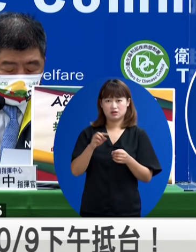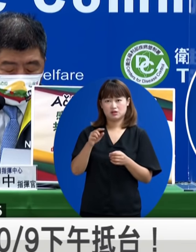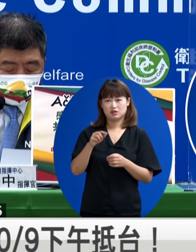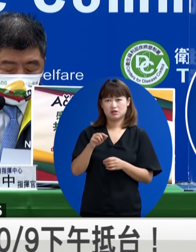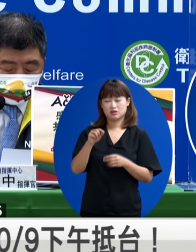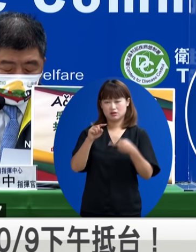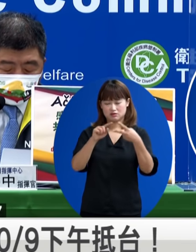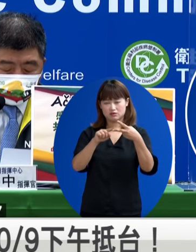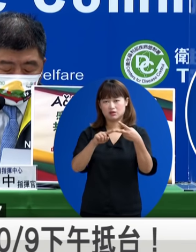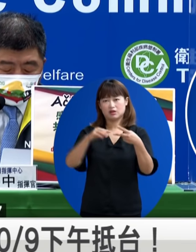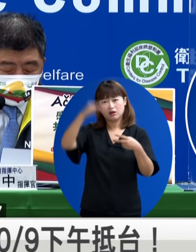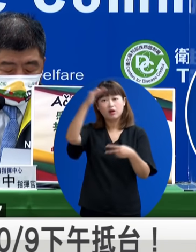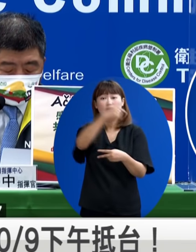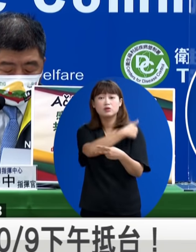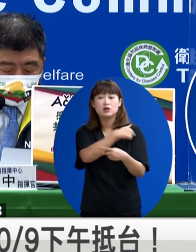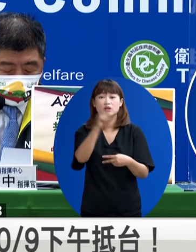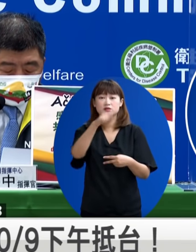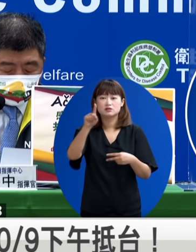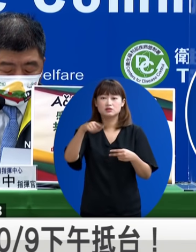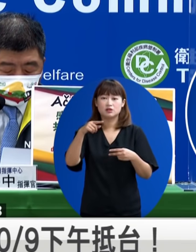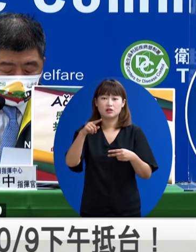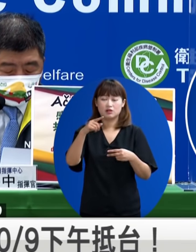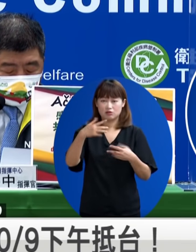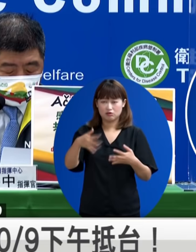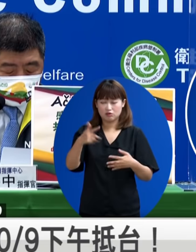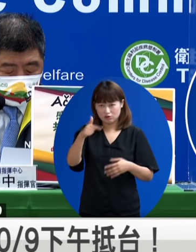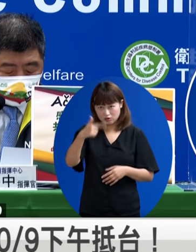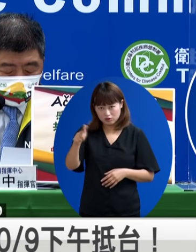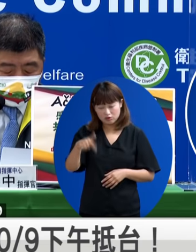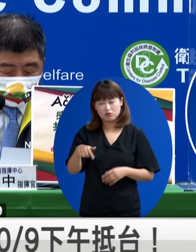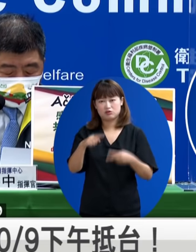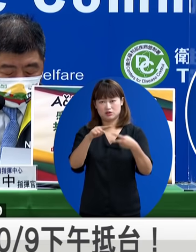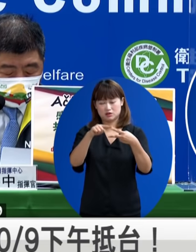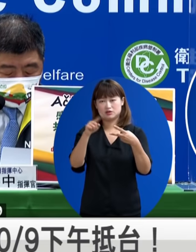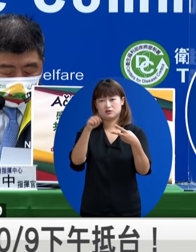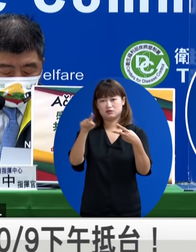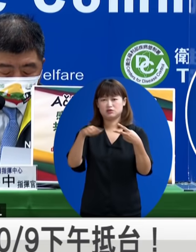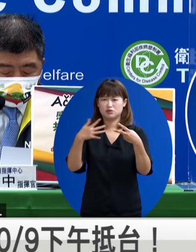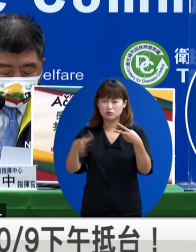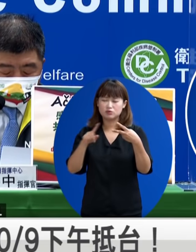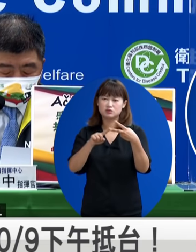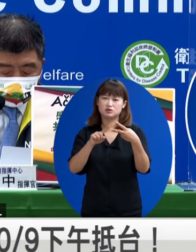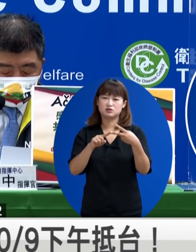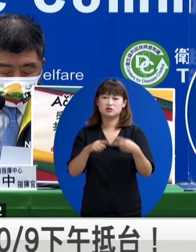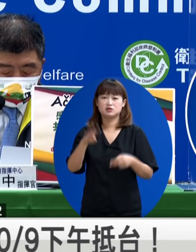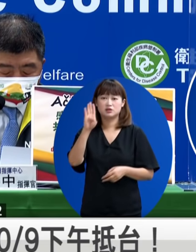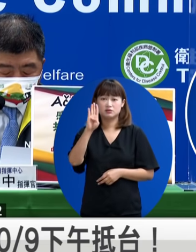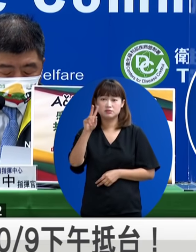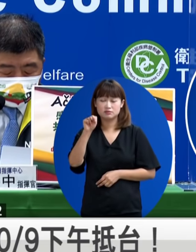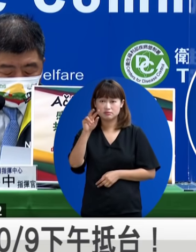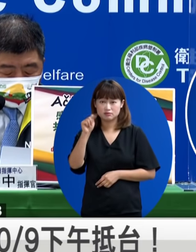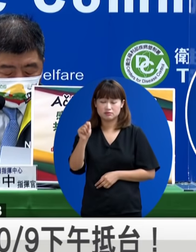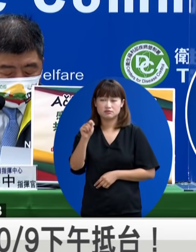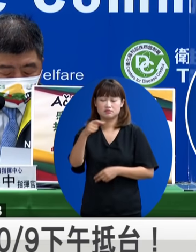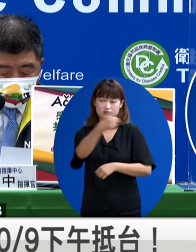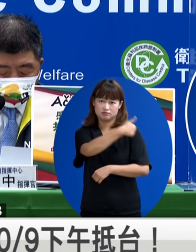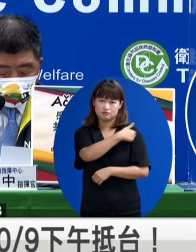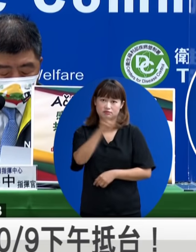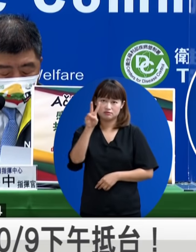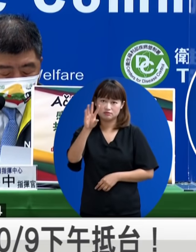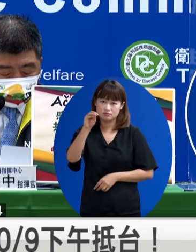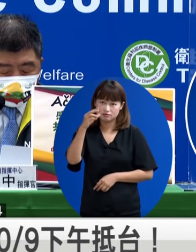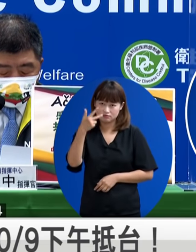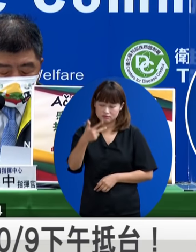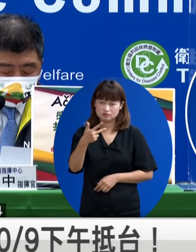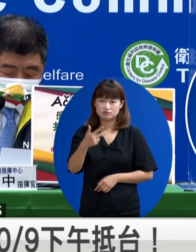的第二剂，高端打了1600的第一剂，8600的第二剂，然后 BNT 打了27000，